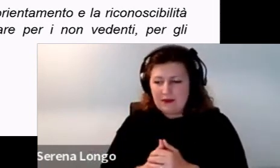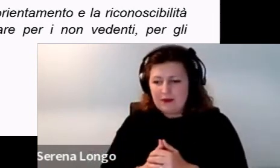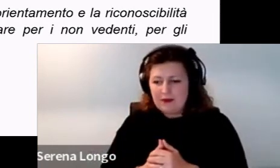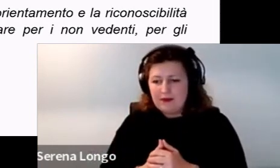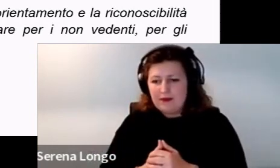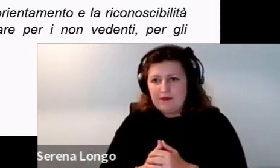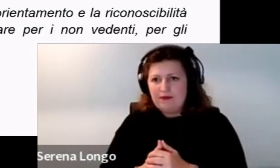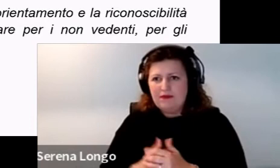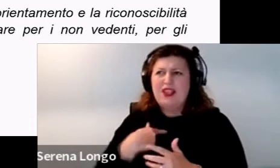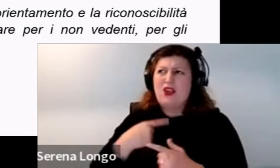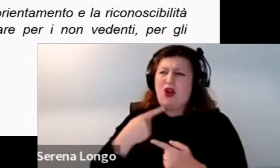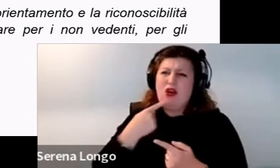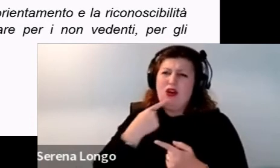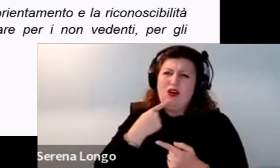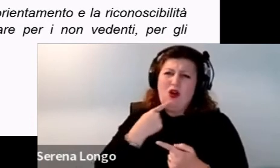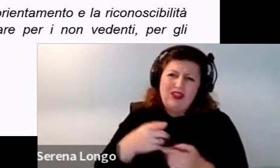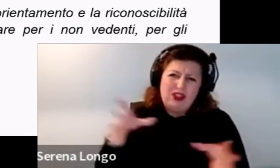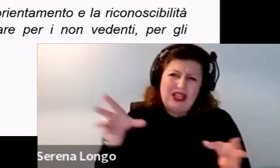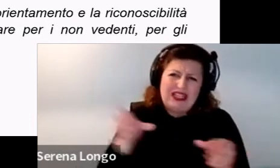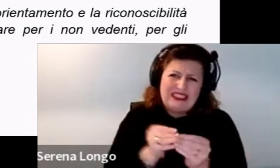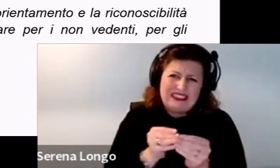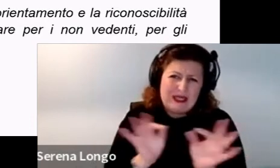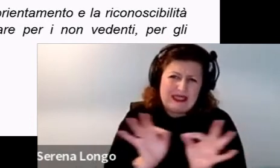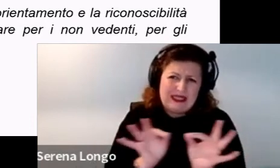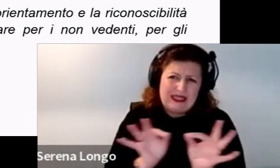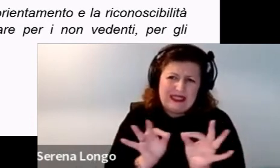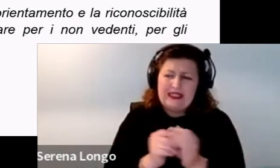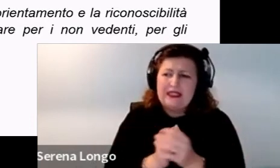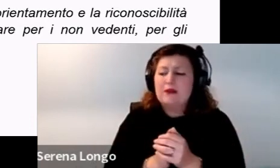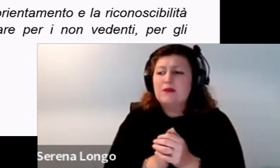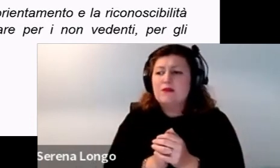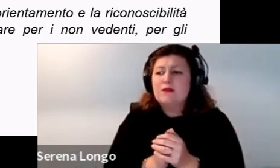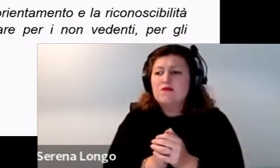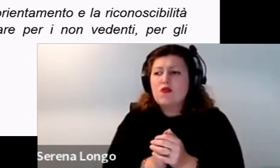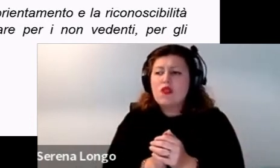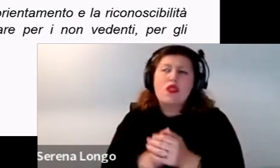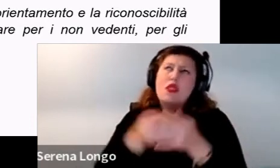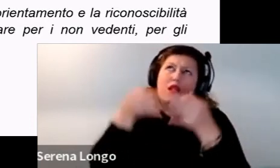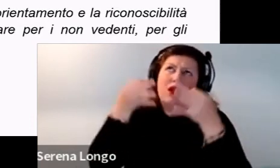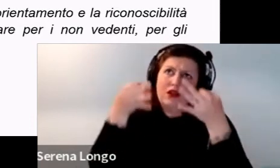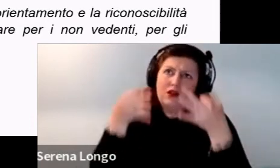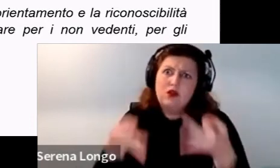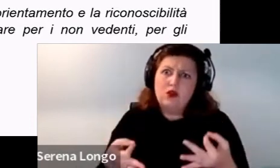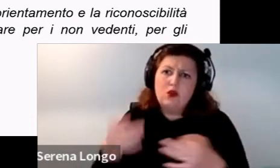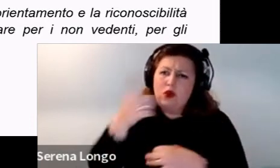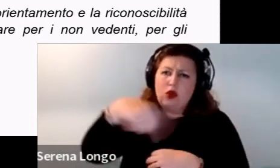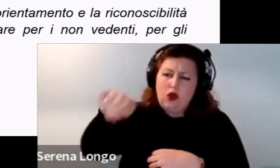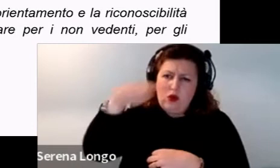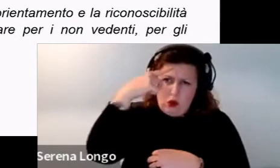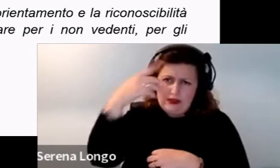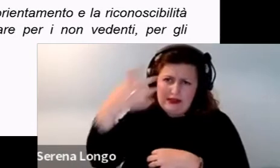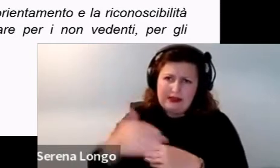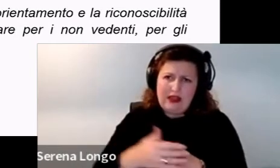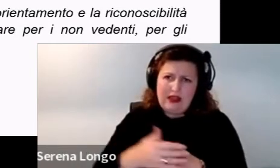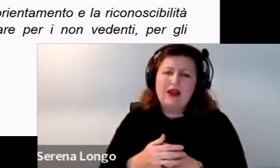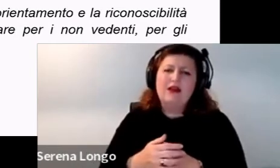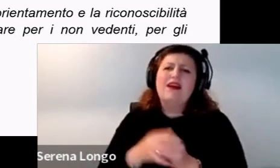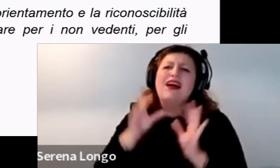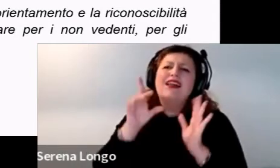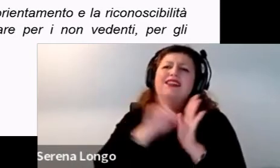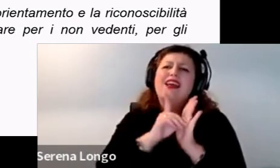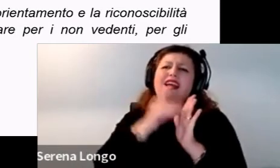ho riportato nella trattazione di questa sera e che sicuramente conoscerete sul decreto